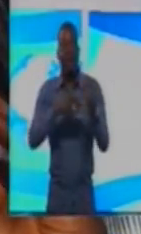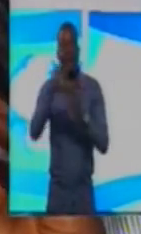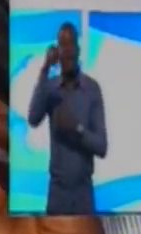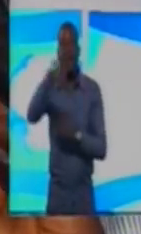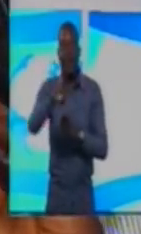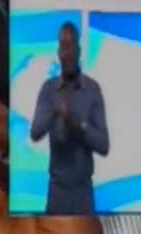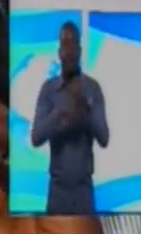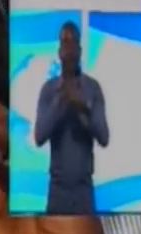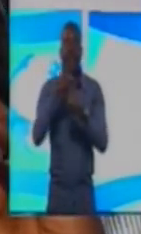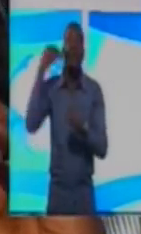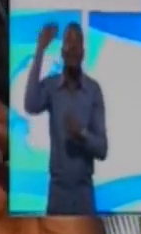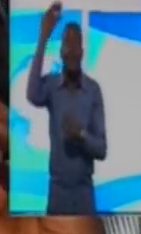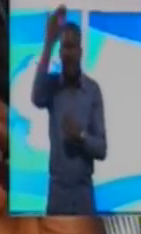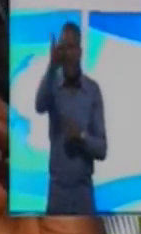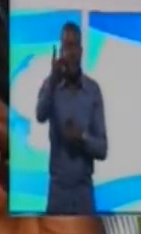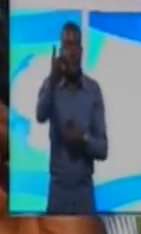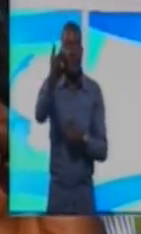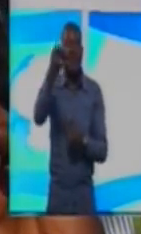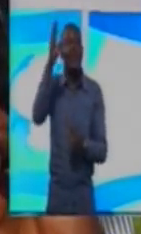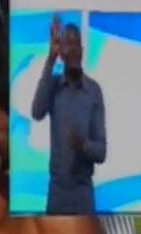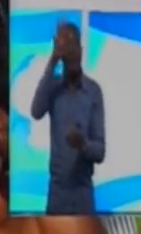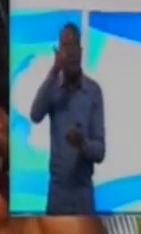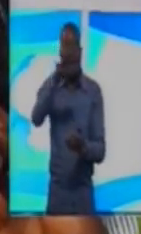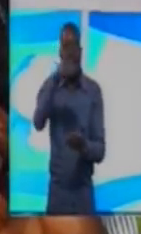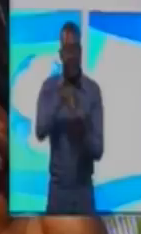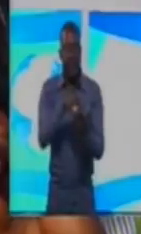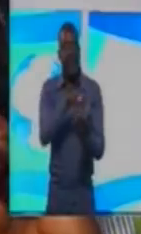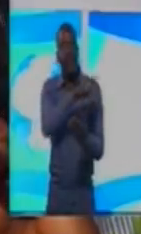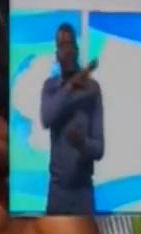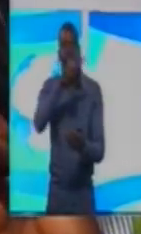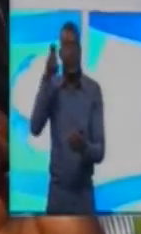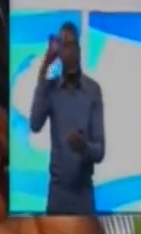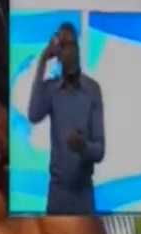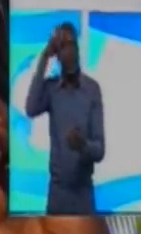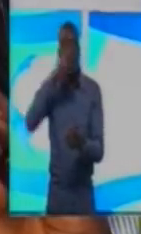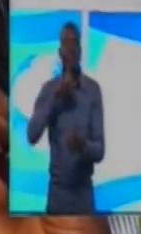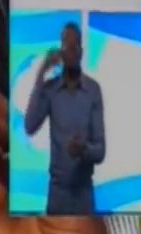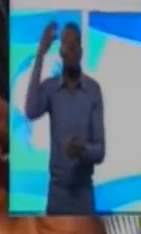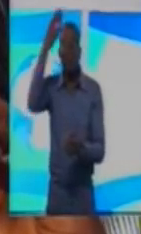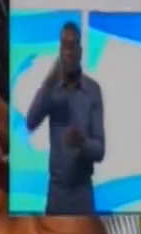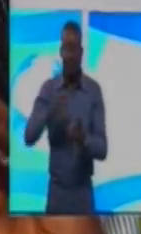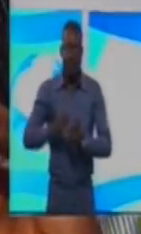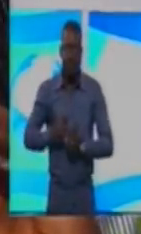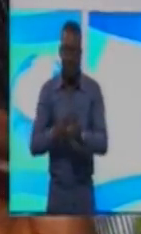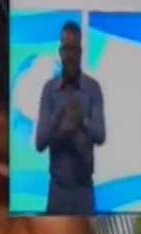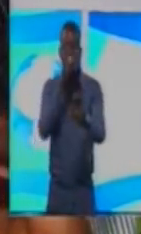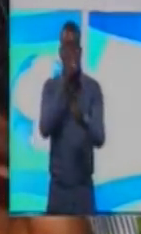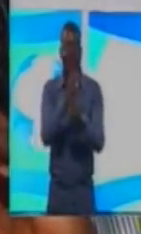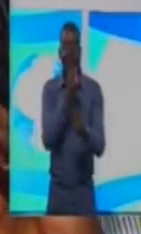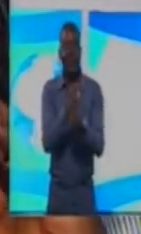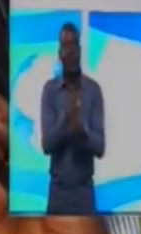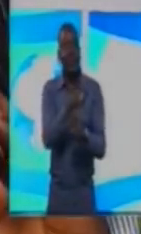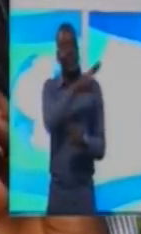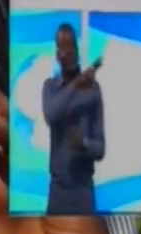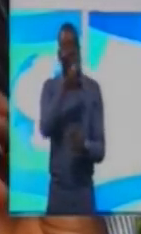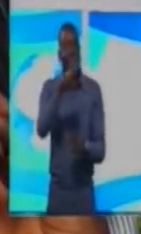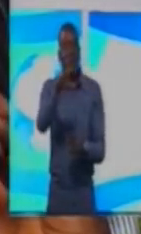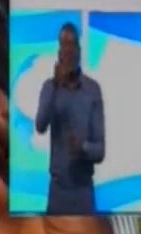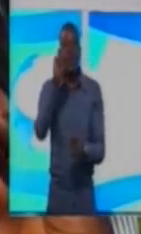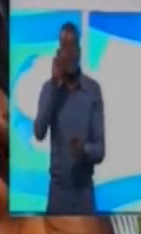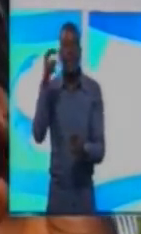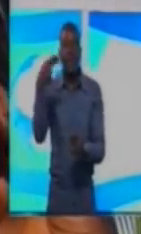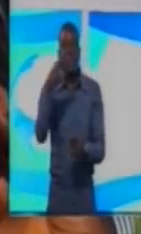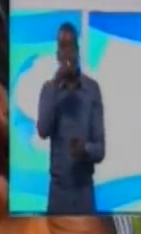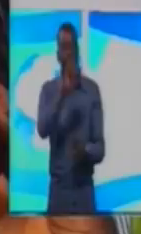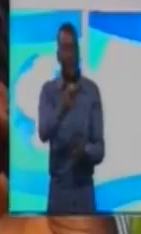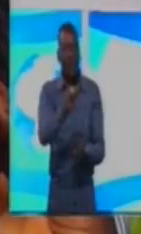l'an prochain, puisque c'est 4 200 producteurs qui seront accompagnés et qu'ils vont travailler sur 230 hectares,